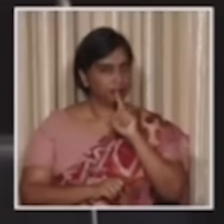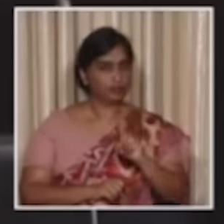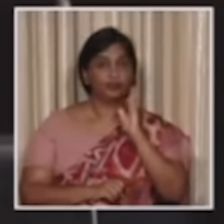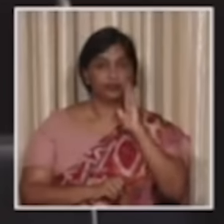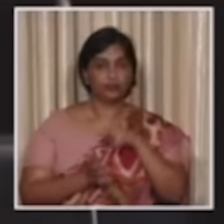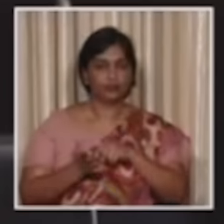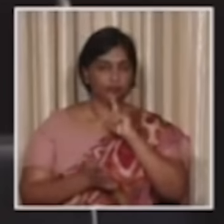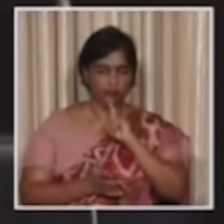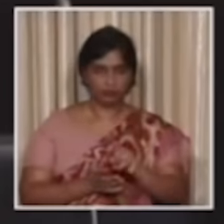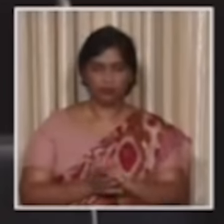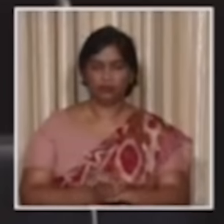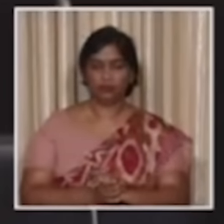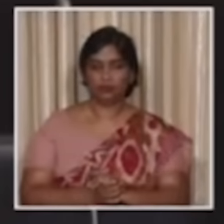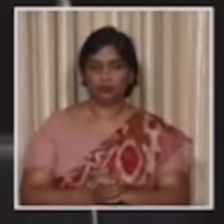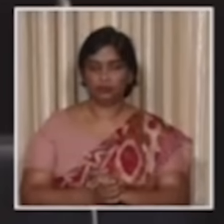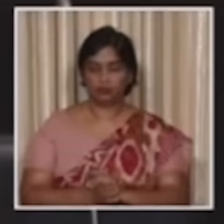ඉංග්‍රීසියෙන් කියවන්නම්.